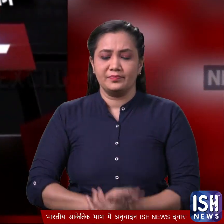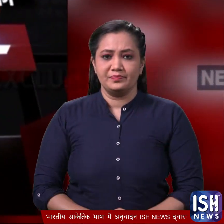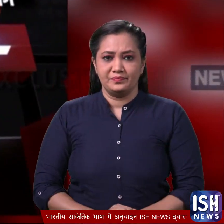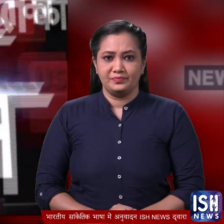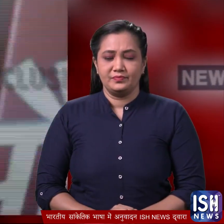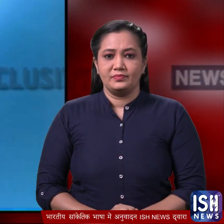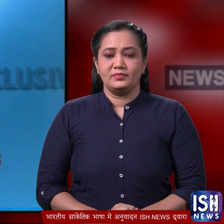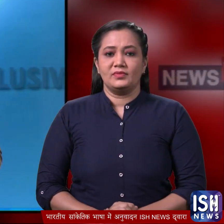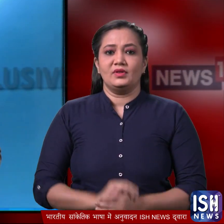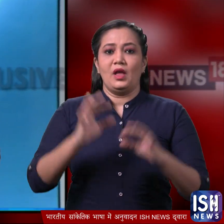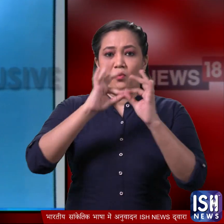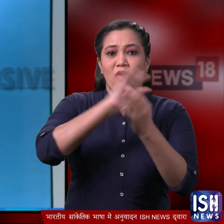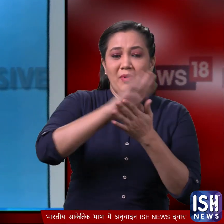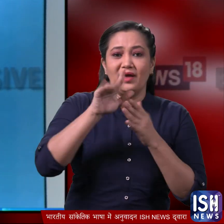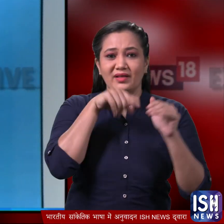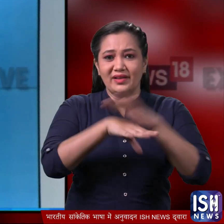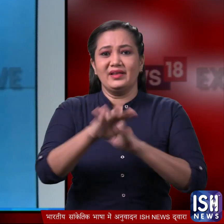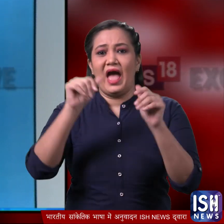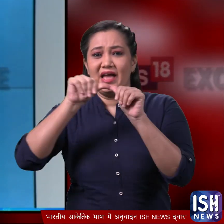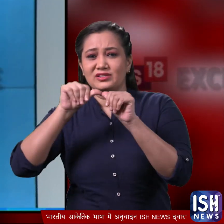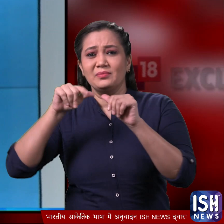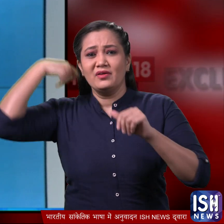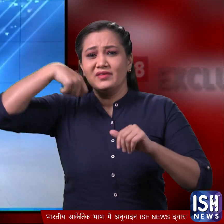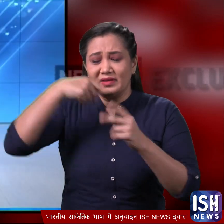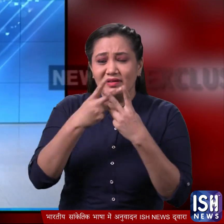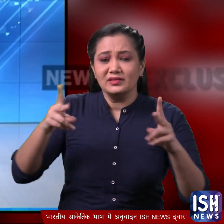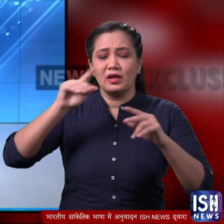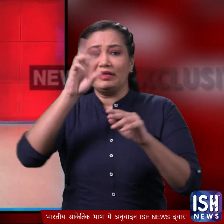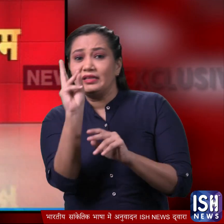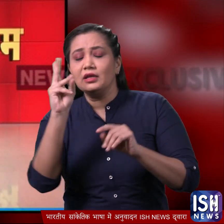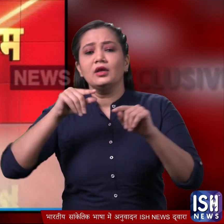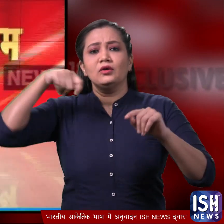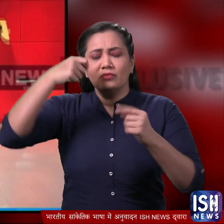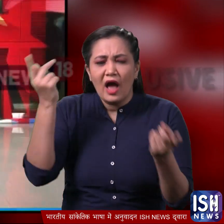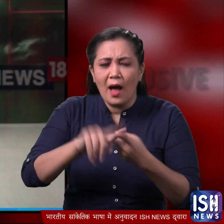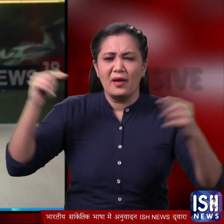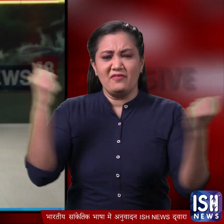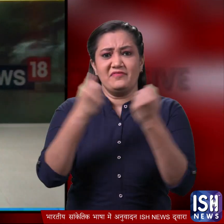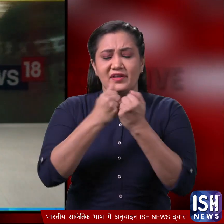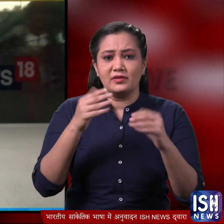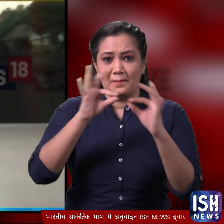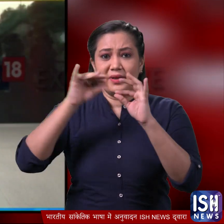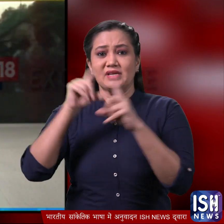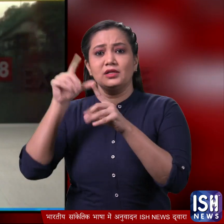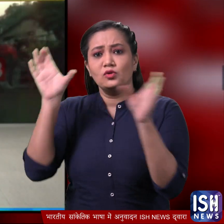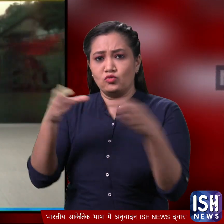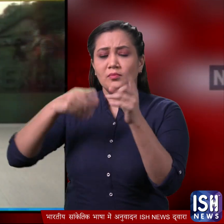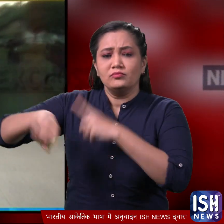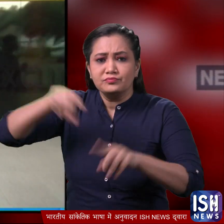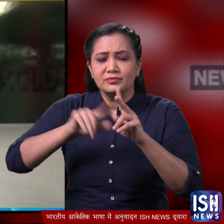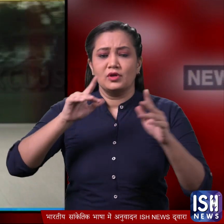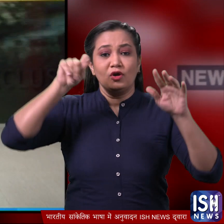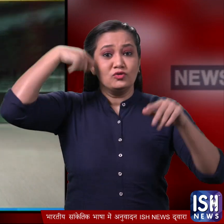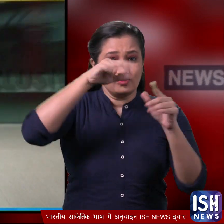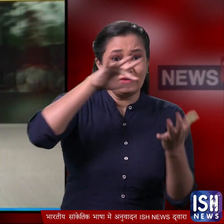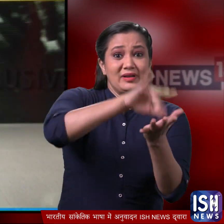मांग की। भोपाल में वेब सीरीज आश्रम 3 की शूटिंग के दौरान हुई मारपीट के मामले ने तूल पकड़ लिया। एक दिन पहले वहां बजरंग दल के कई